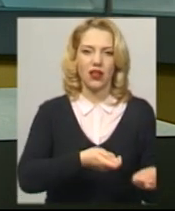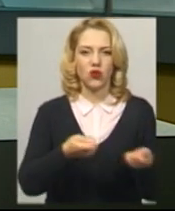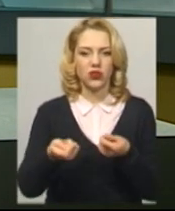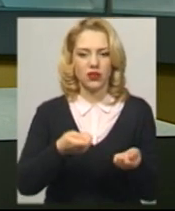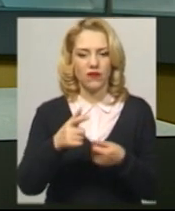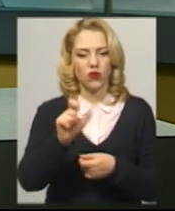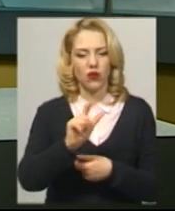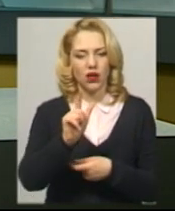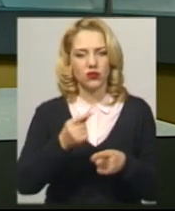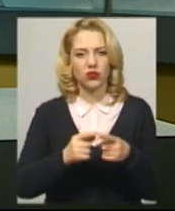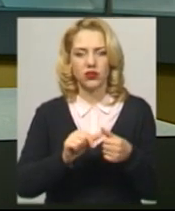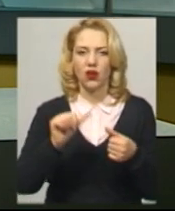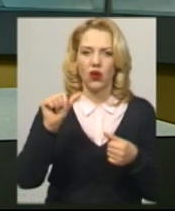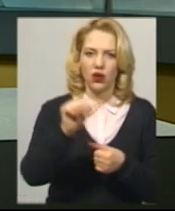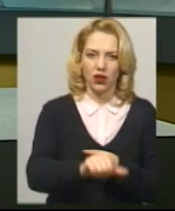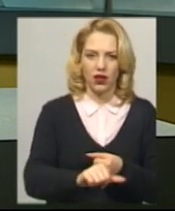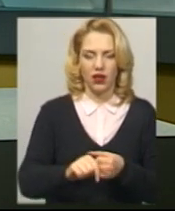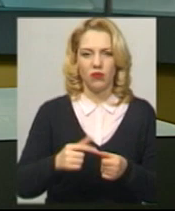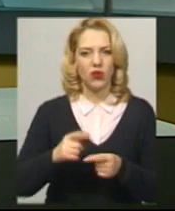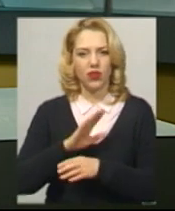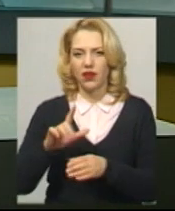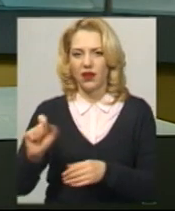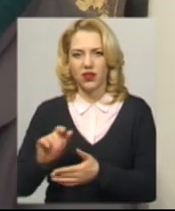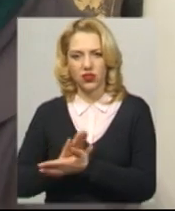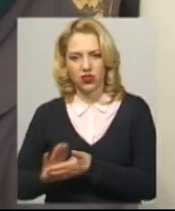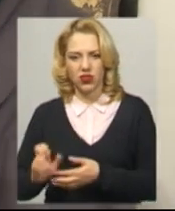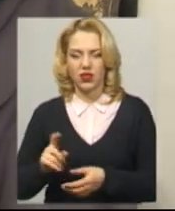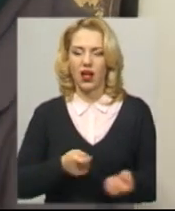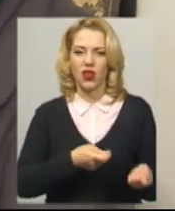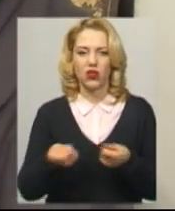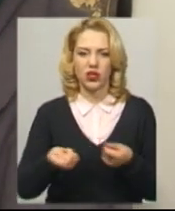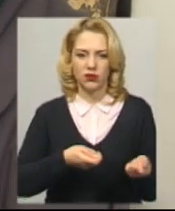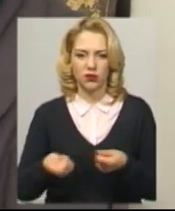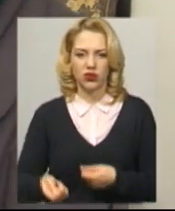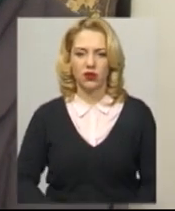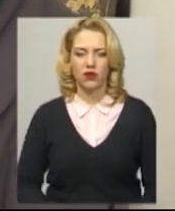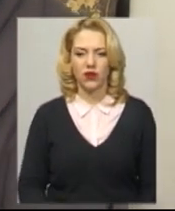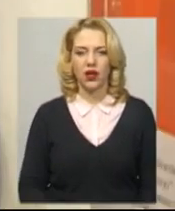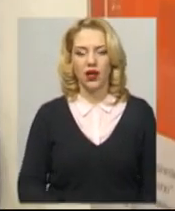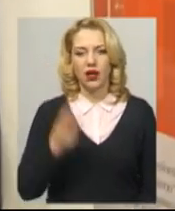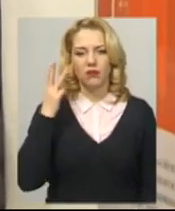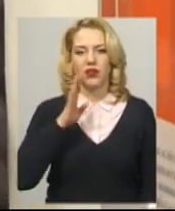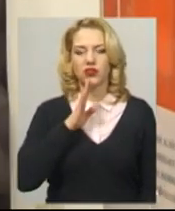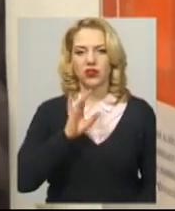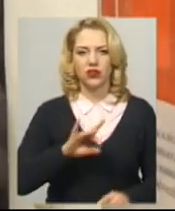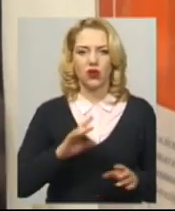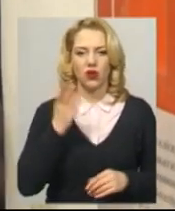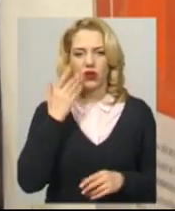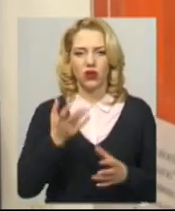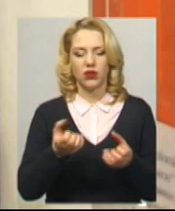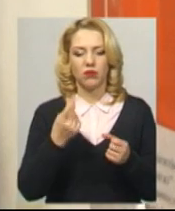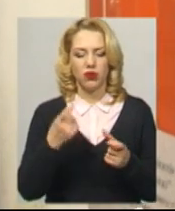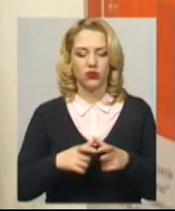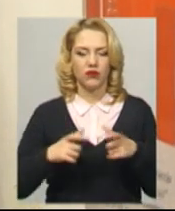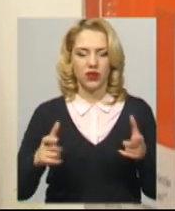а відокремлена плата за транспортування газу. Хмельничанка Олена Захарівна розповідає, коли отримала першу квитанцію